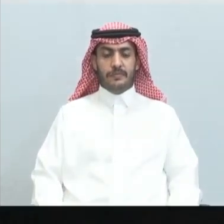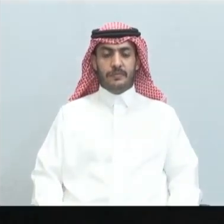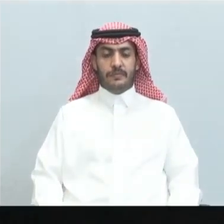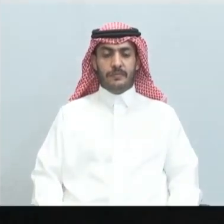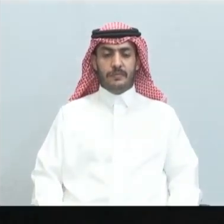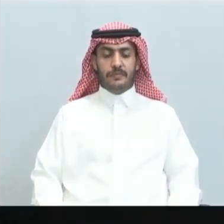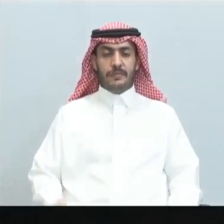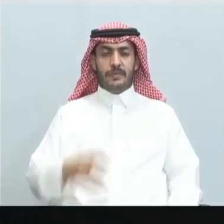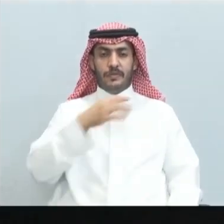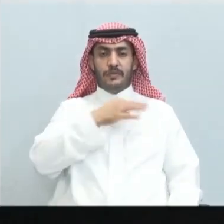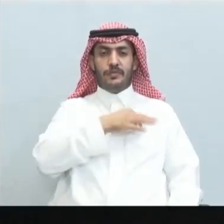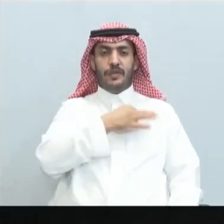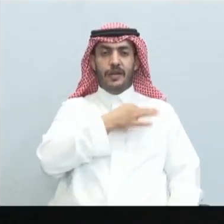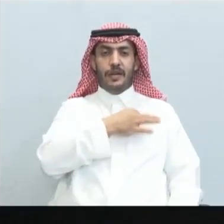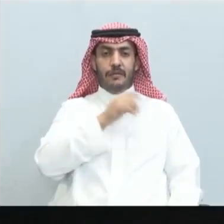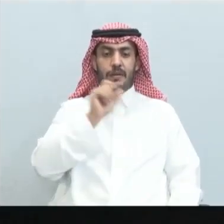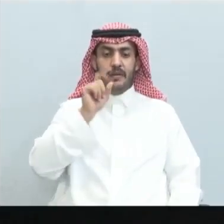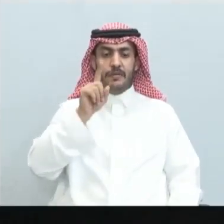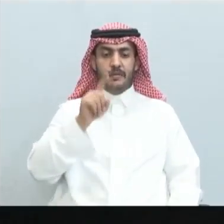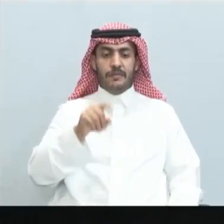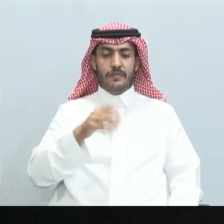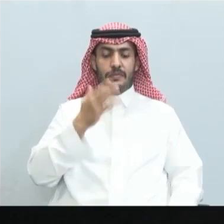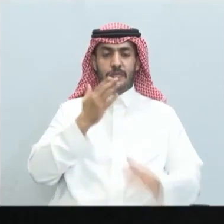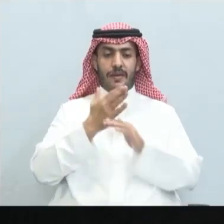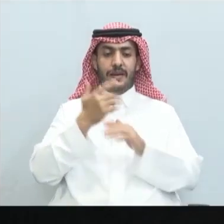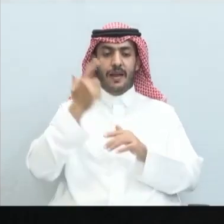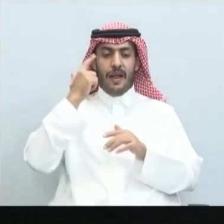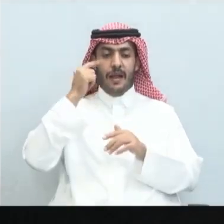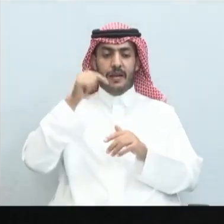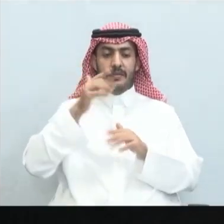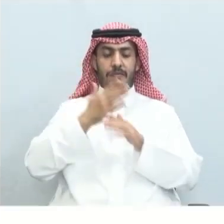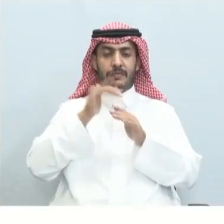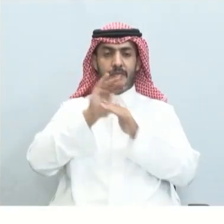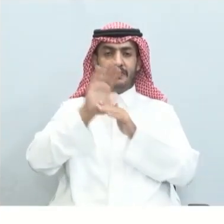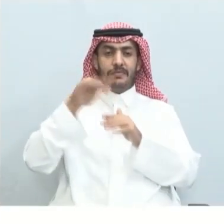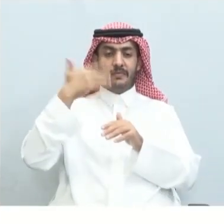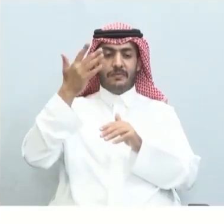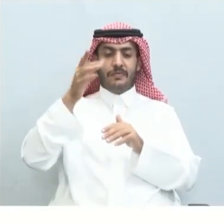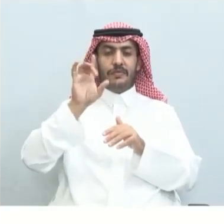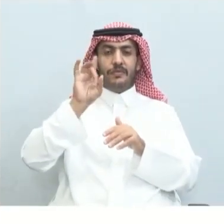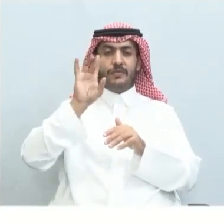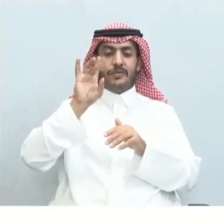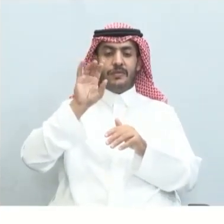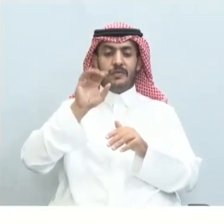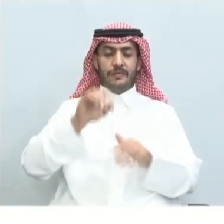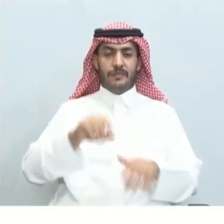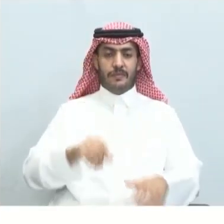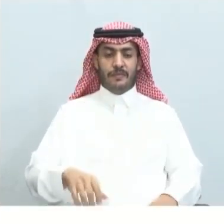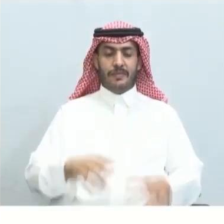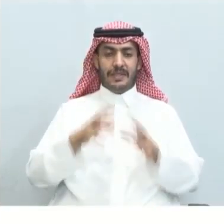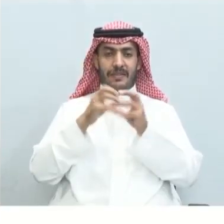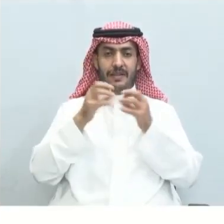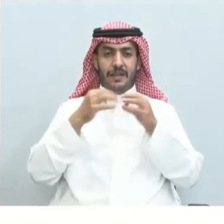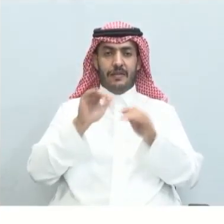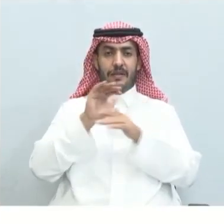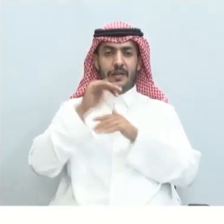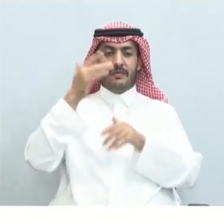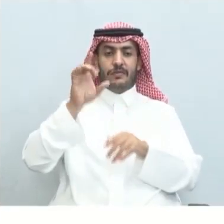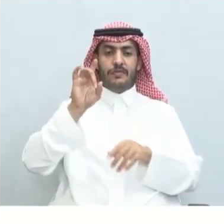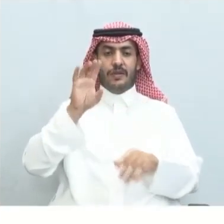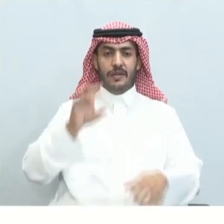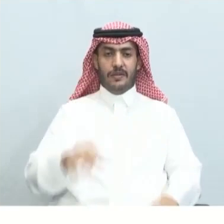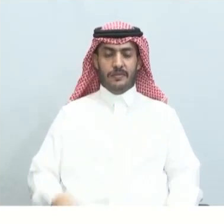نقوم بالتجربه حتى نتعرف على ذلك سوف نتعرف عليها بالتفصيل في الحصه